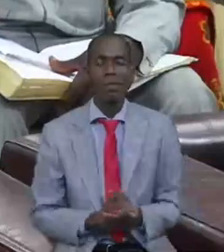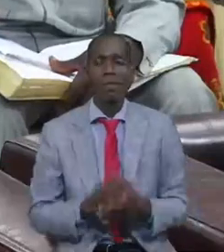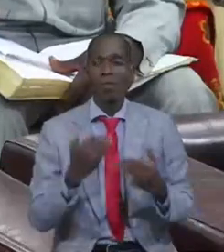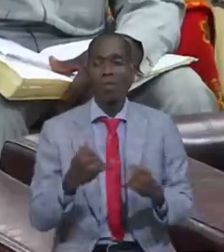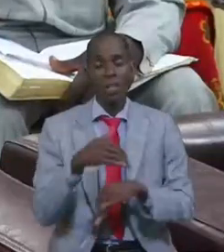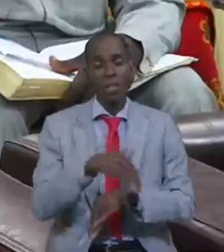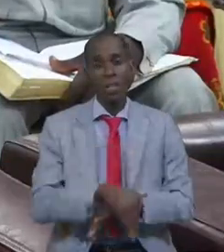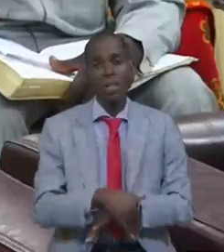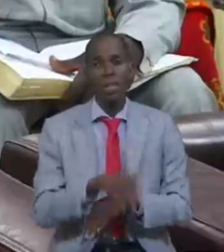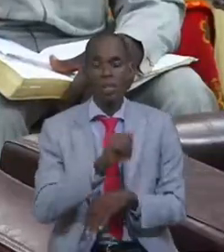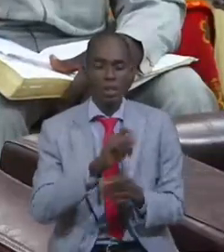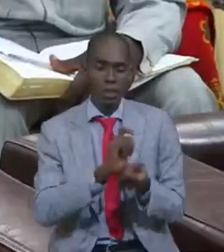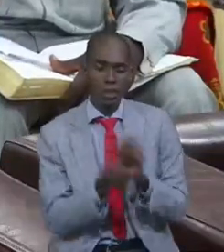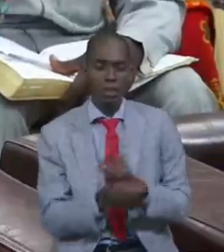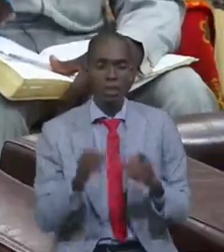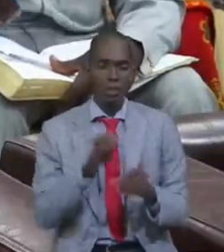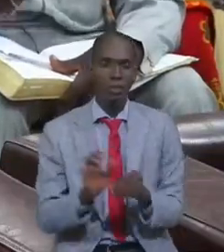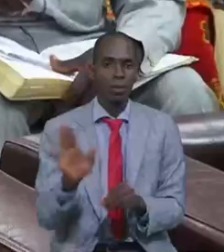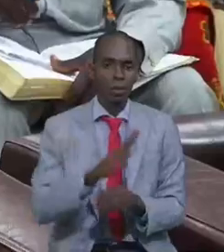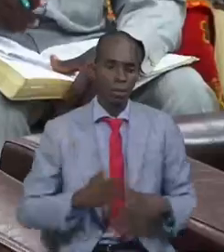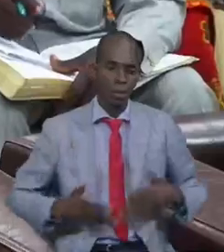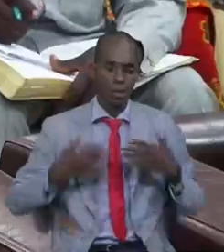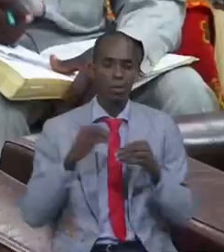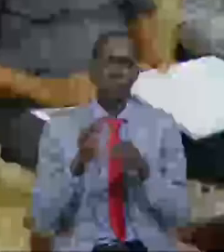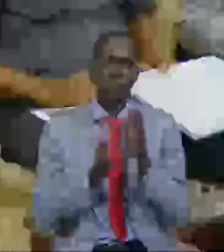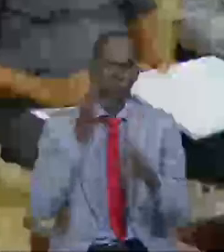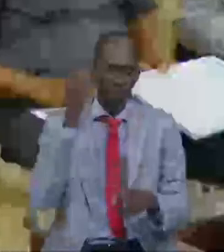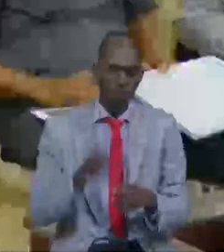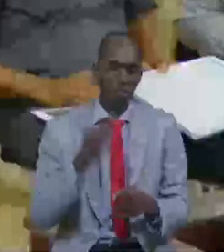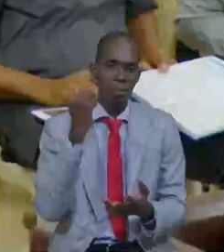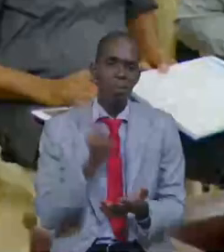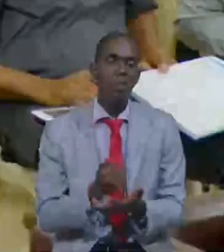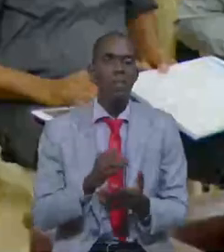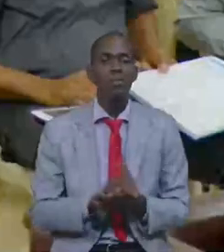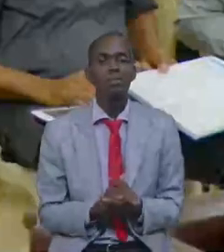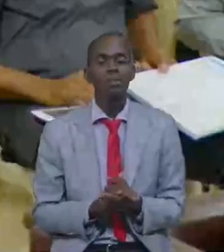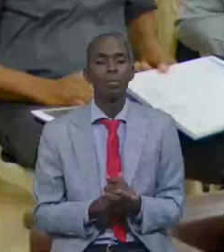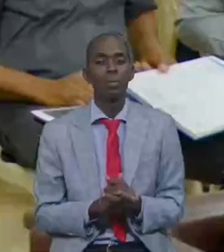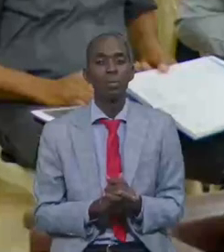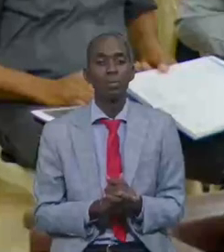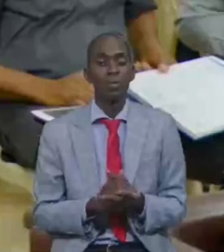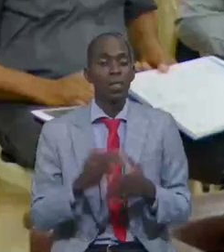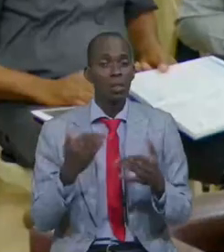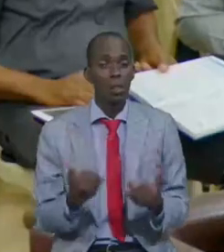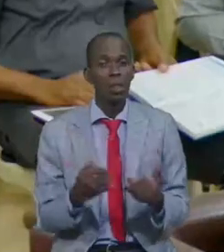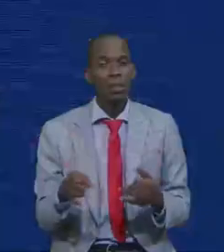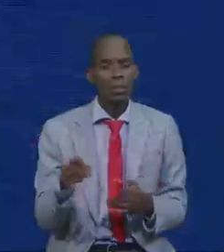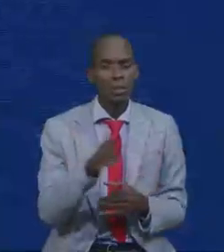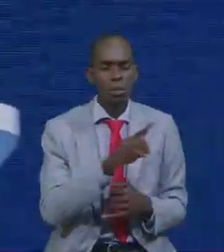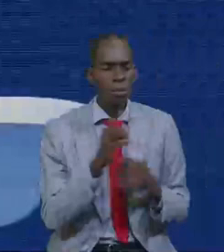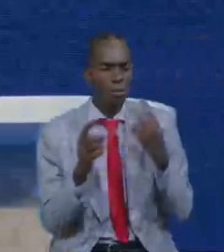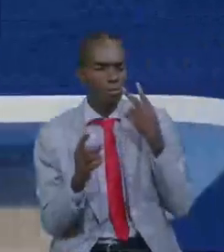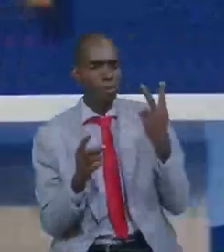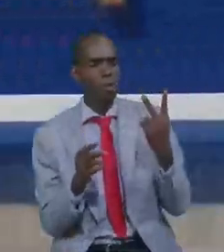Il y aura un tournant décisif dans ta vie ce soir au nom de Jésus. Alors, ils ont vu que les autres